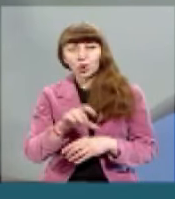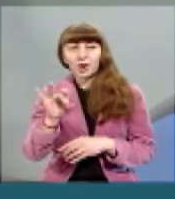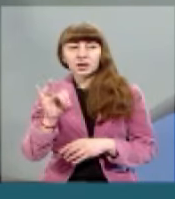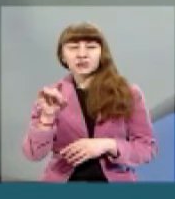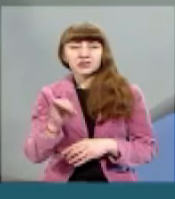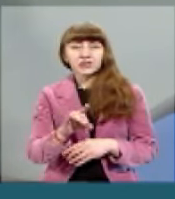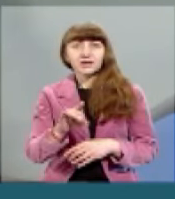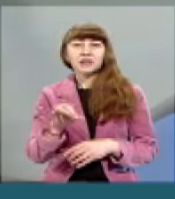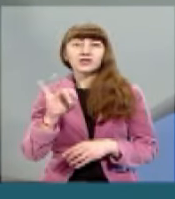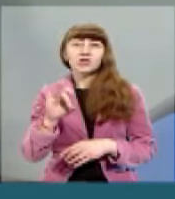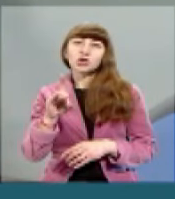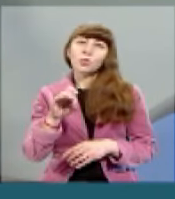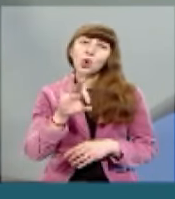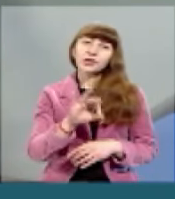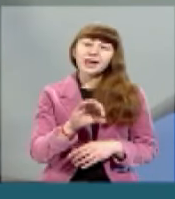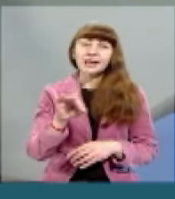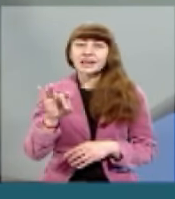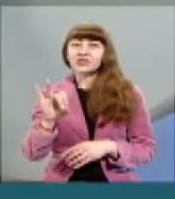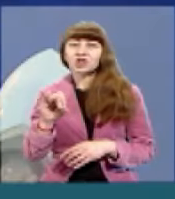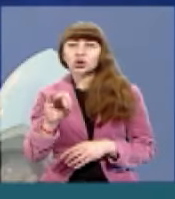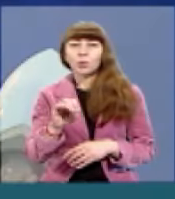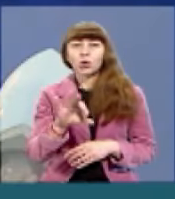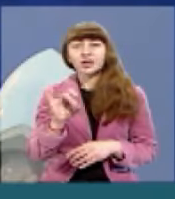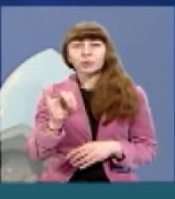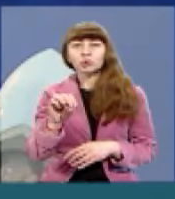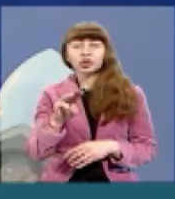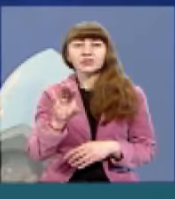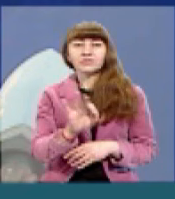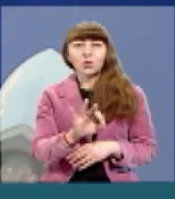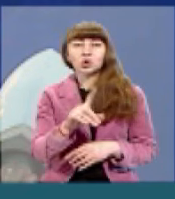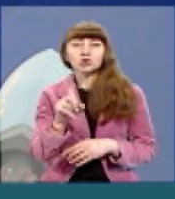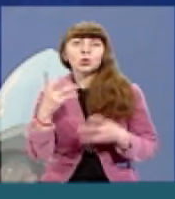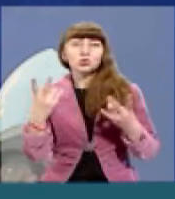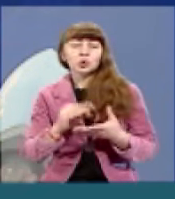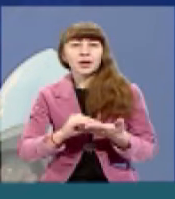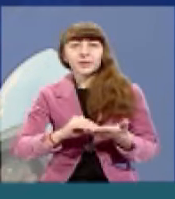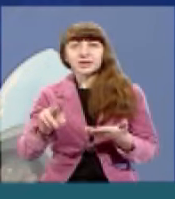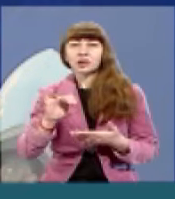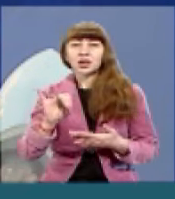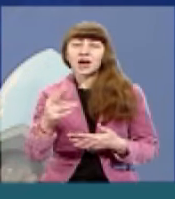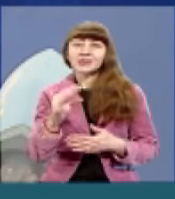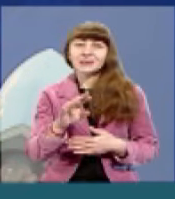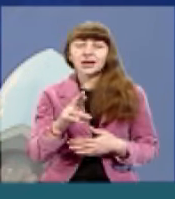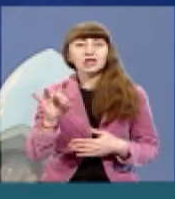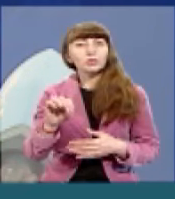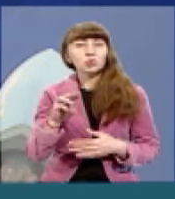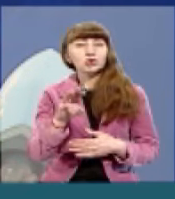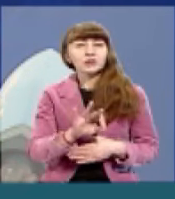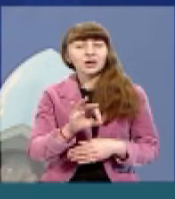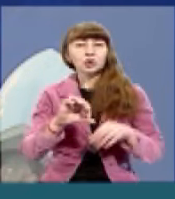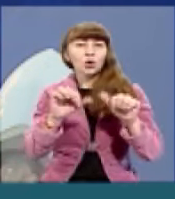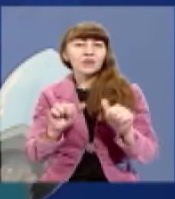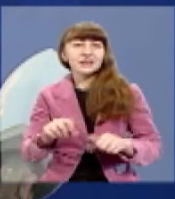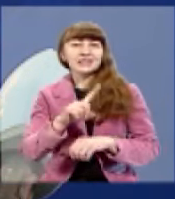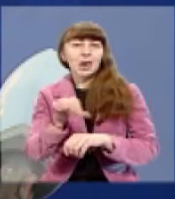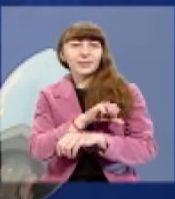активы, движимое, недвижимое имущество физического лица. Что нужно будет отразить в декларации самостоятельно? Это имущество, то